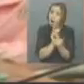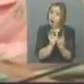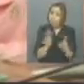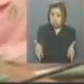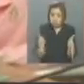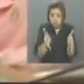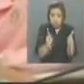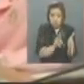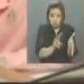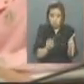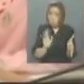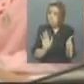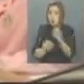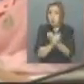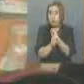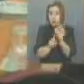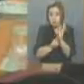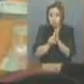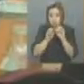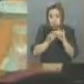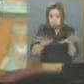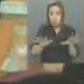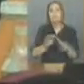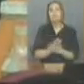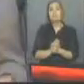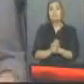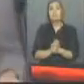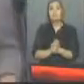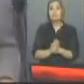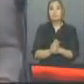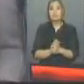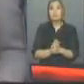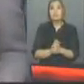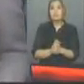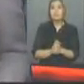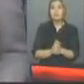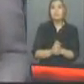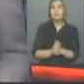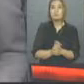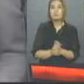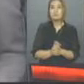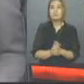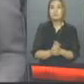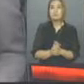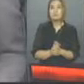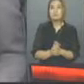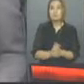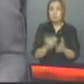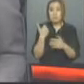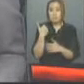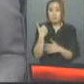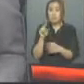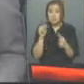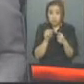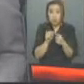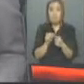เพื่อป้องกันการติดเชื้อ มีข้อมูลจากมูลนิธิเพื่อนช้างจังหวัดลำปางพบว่